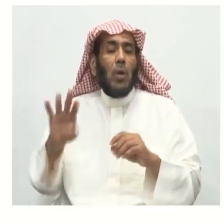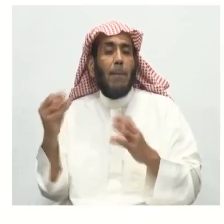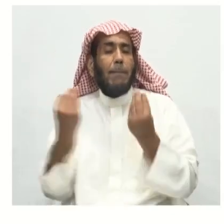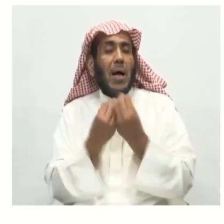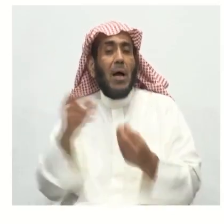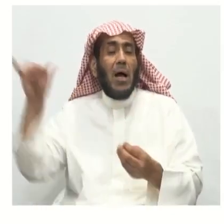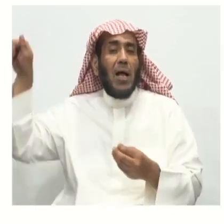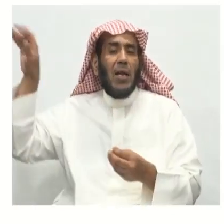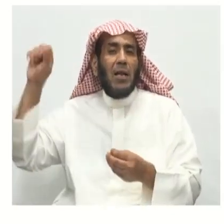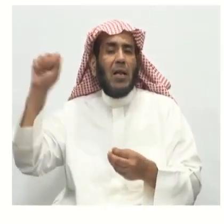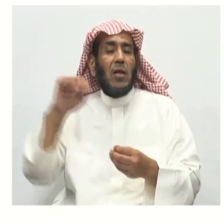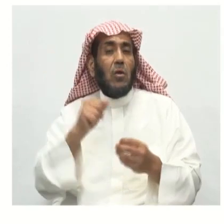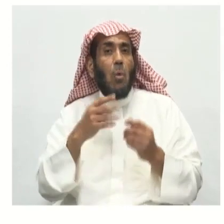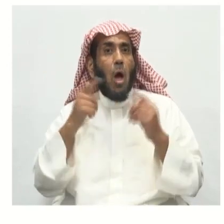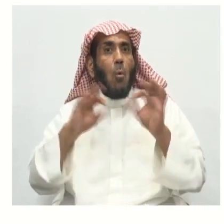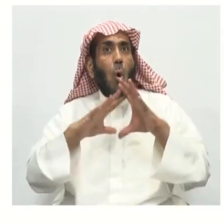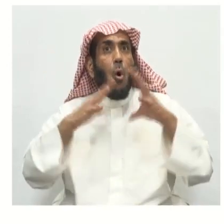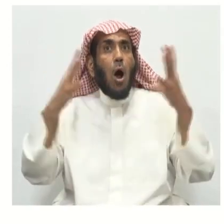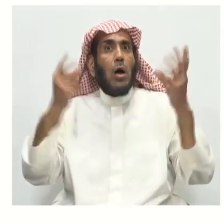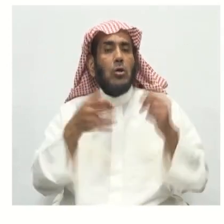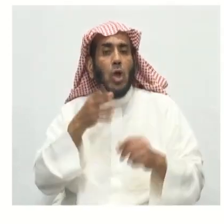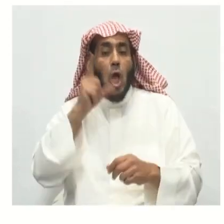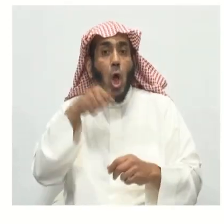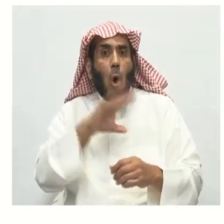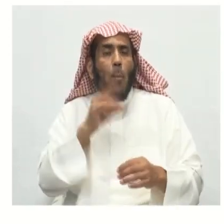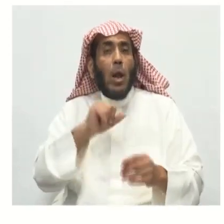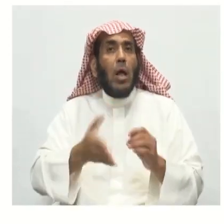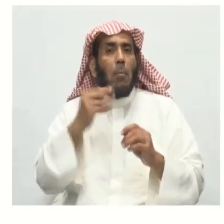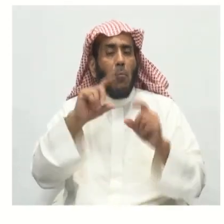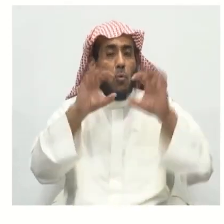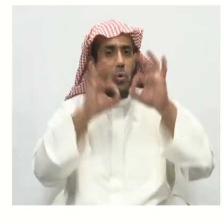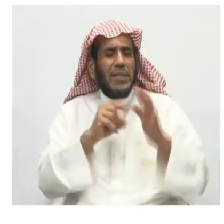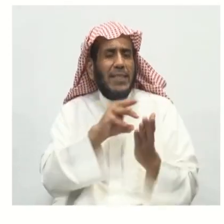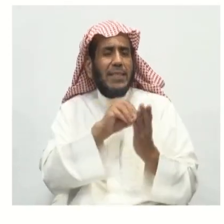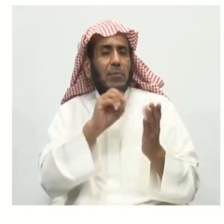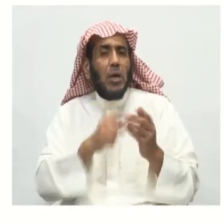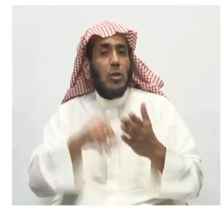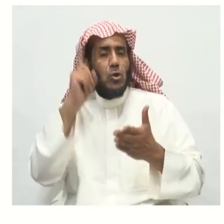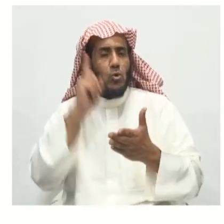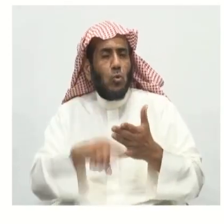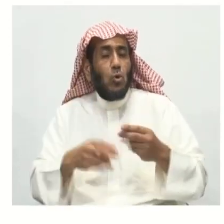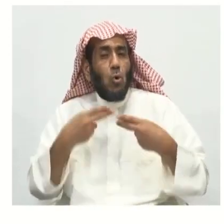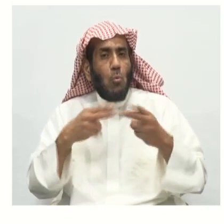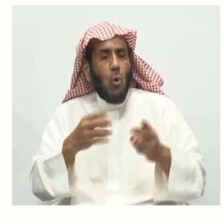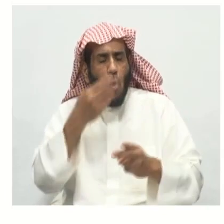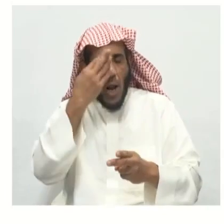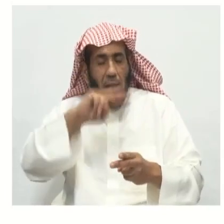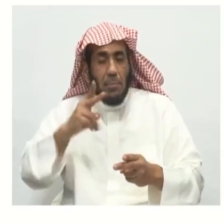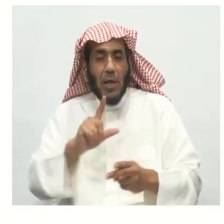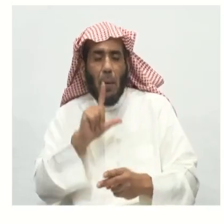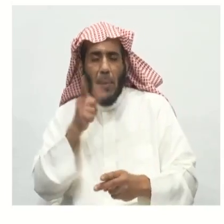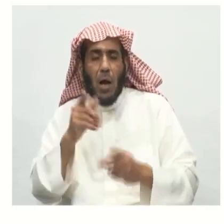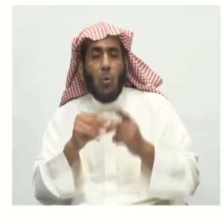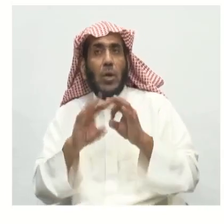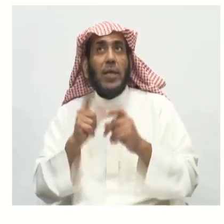بيان مشاهد يوم القيامه الوارده في الايات وايضا استنباط شروط قبول العباده من قوله